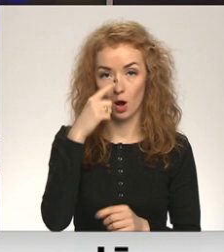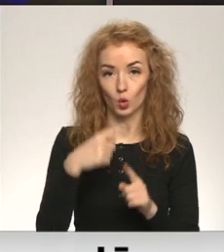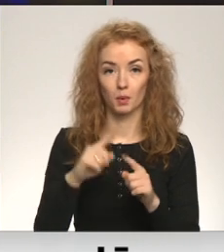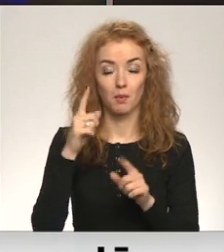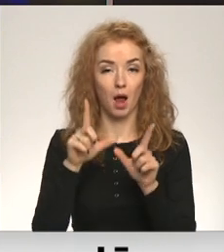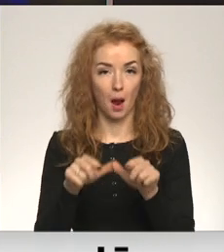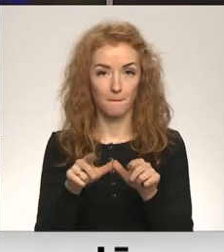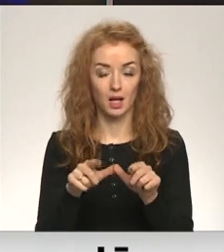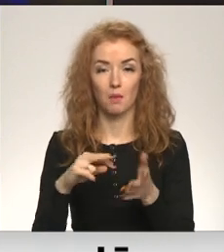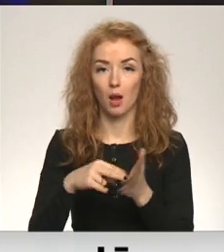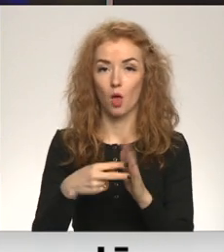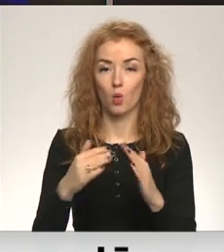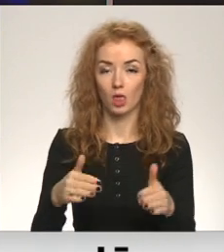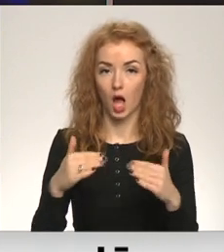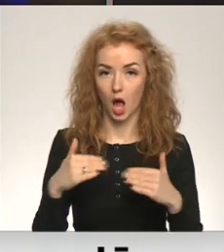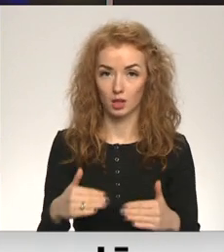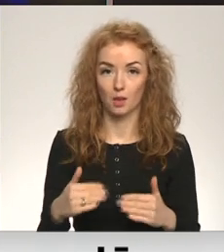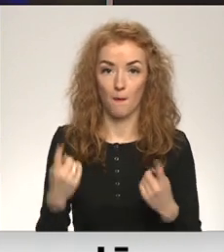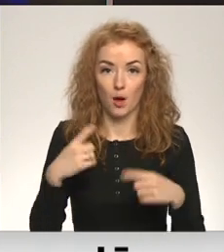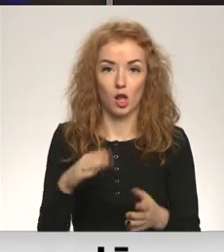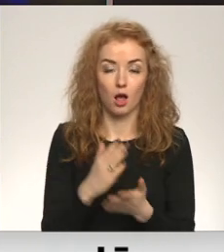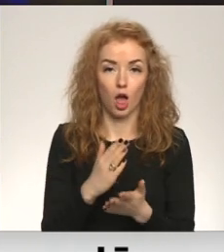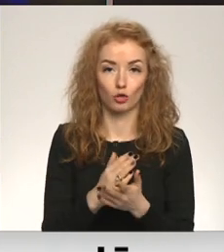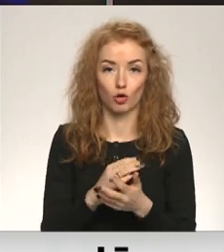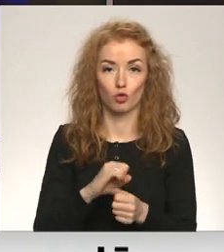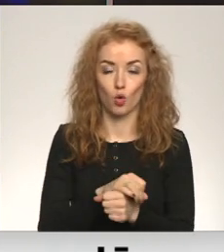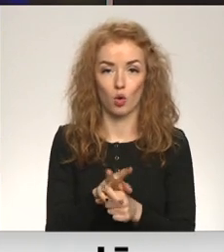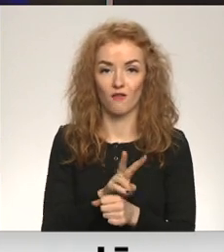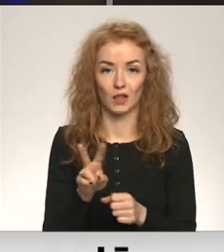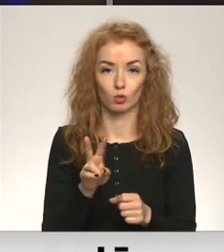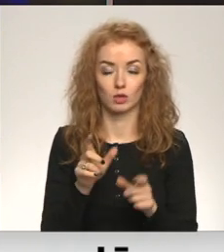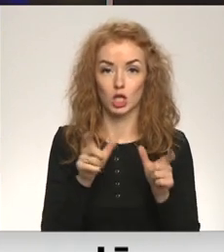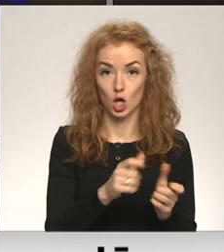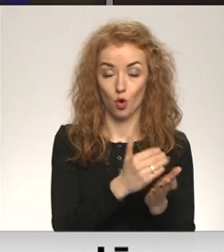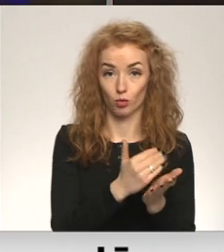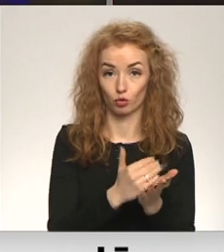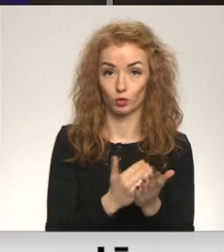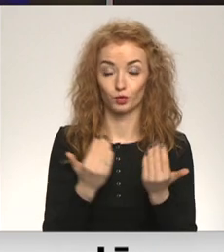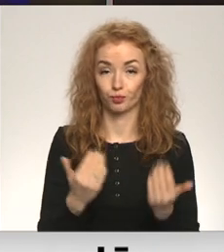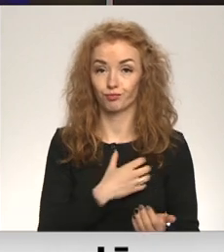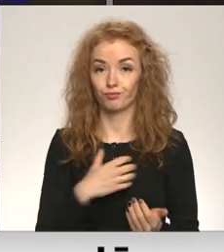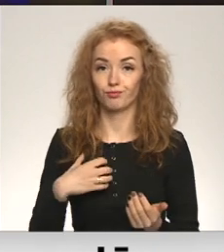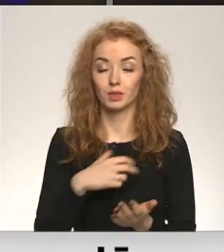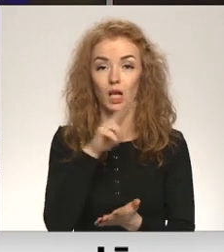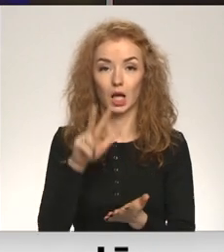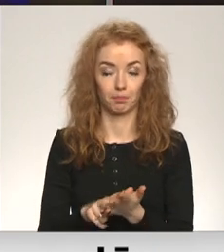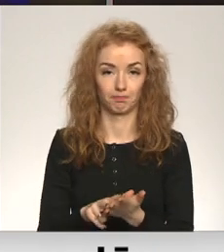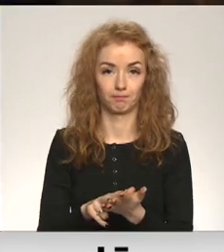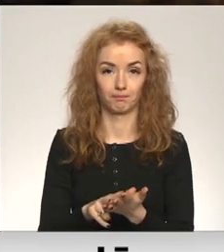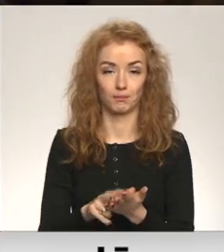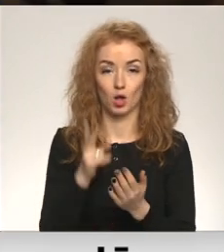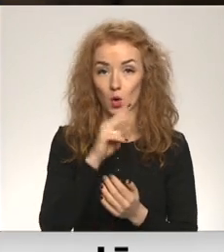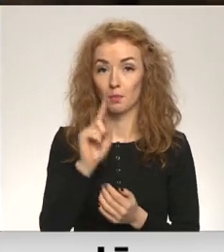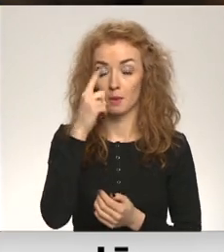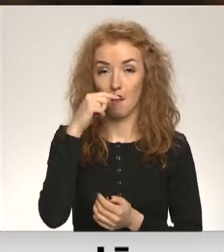aprīlī, plānots atcelt šobrīd spēkā esošos COVID-19 ierobežojumus. Valdība šodien apstiprinājusi plānu, kā tas tiks darīts. No 1.